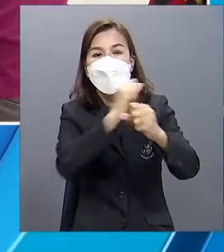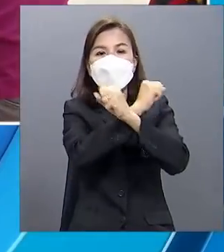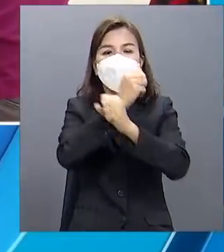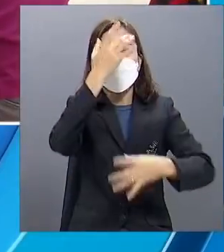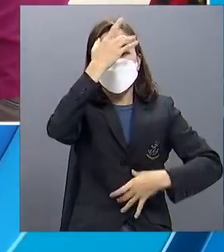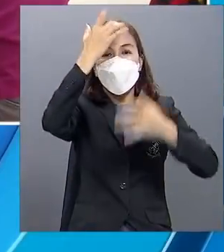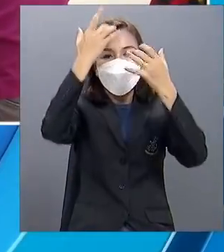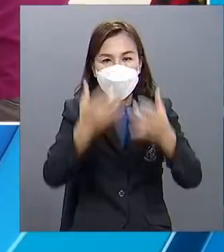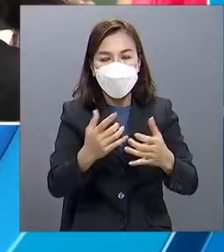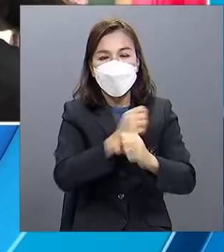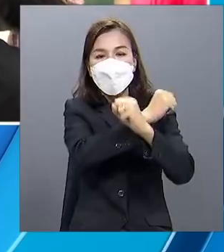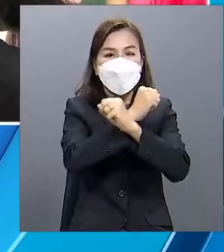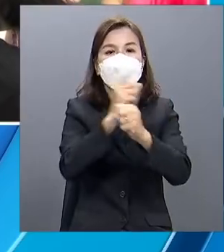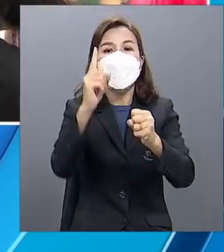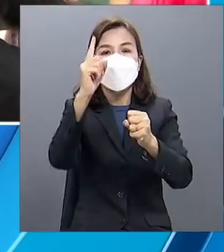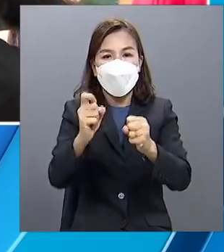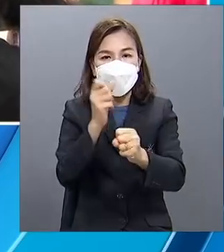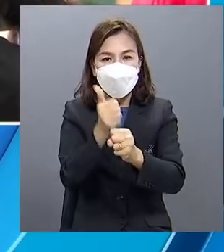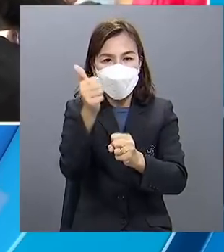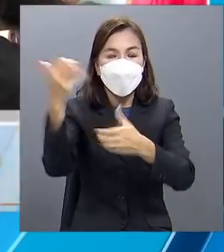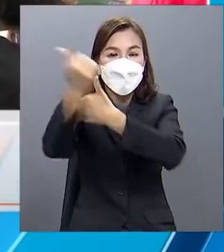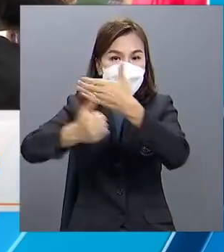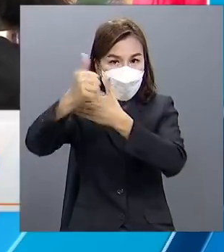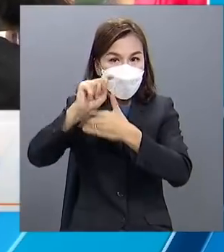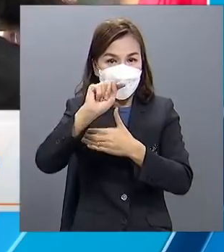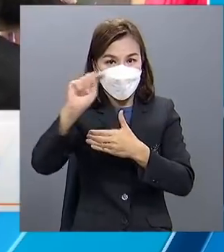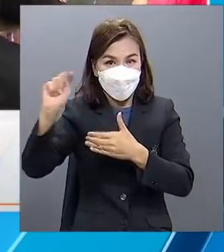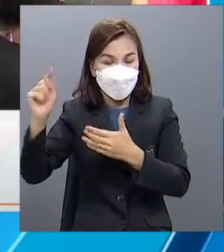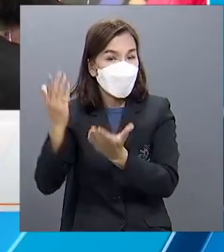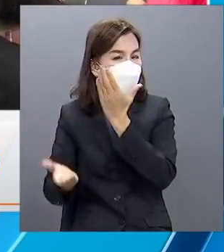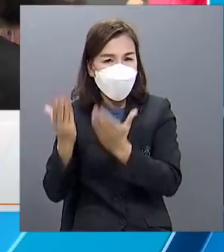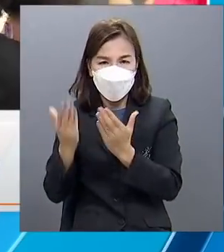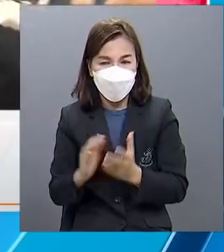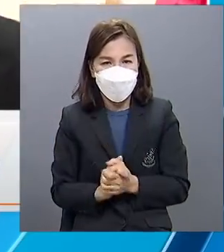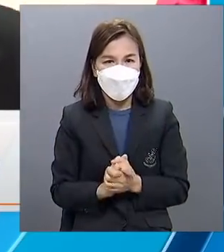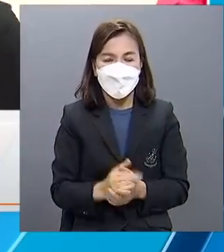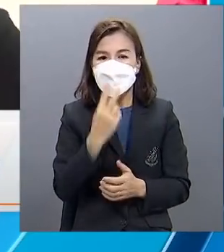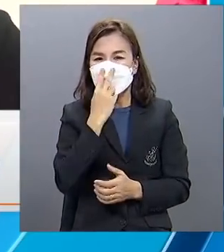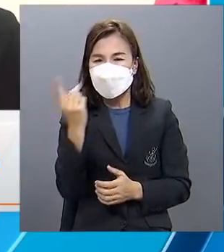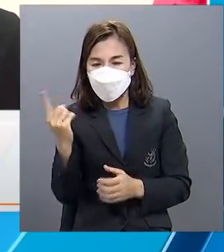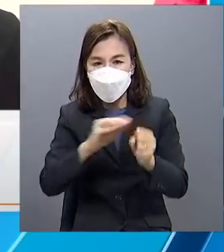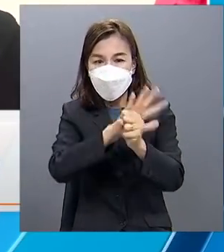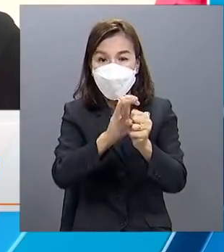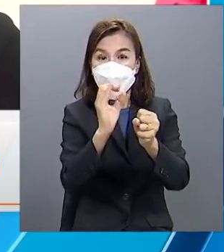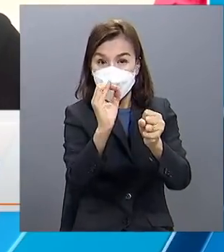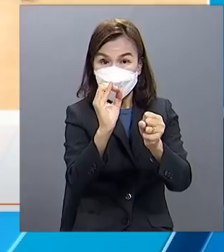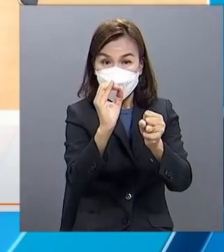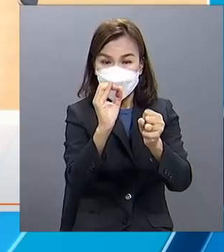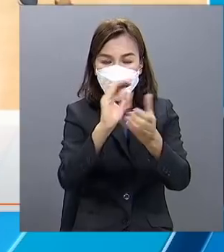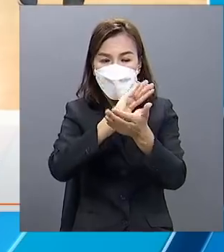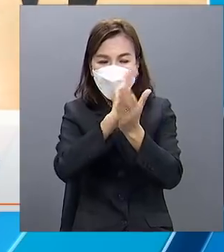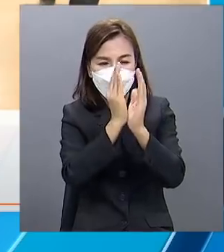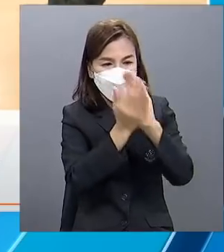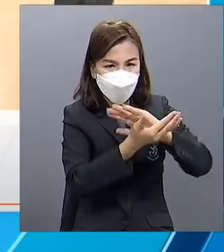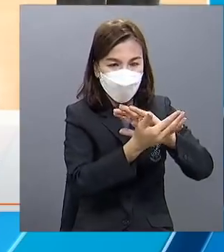การศึกษาหลายประเทศละว่าเราสามารถจะกระทั่งวัคซีนที่เราคิดว่าโอ้มายค่อนที่สามารถที่กลายพันธุ์ได้เนี่ยวัคซีน mmr nm